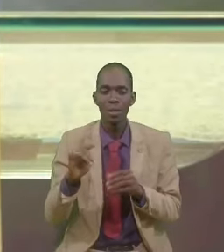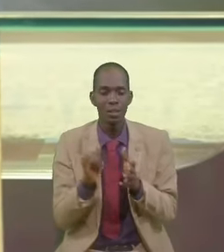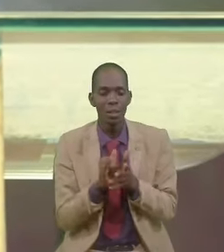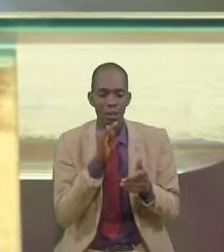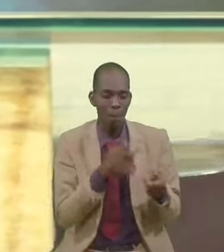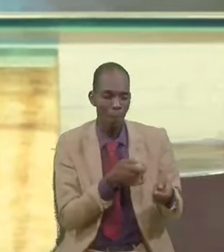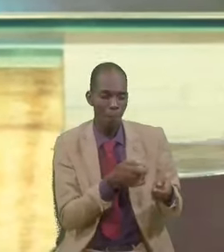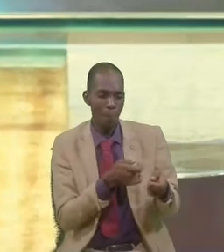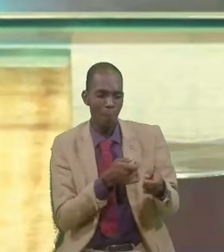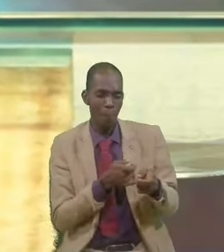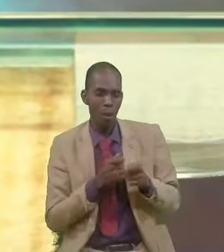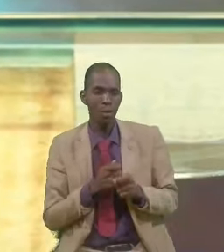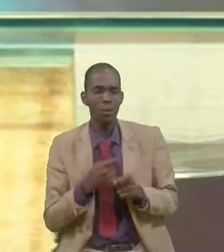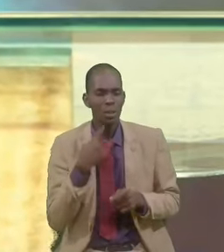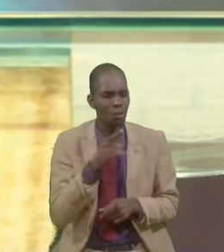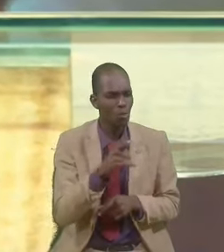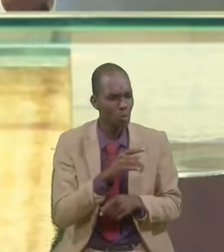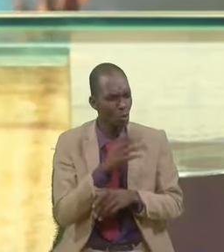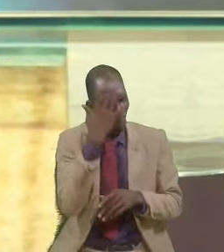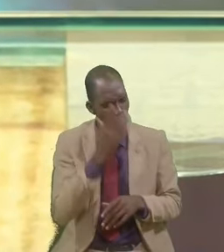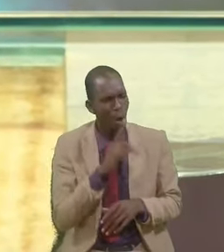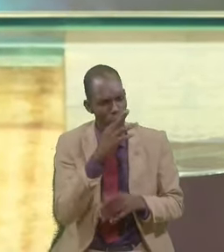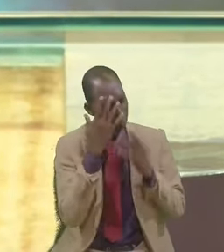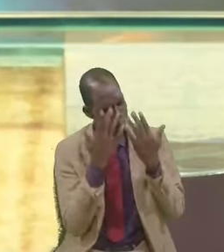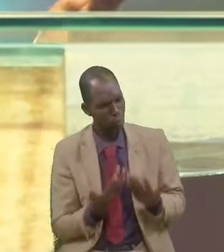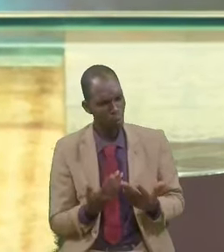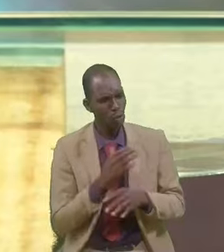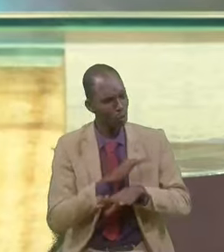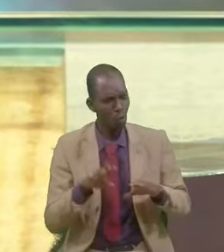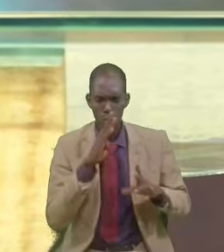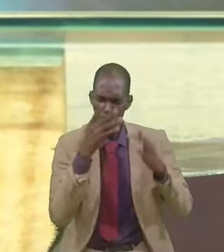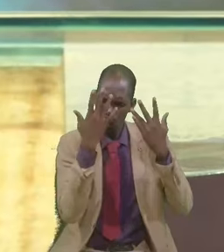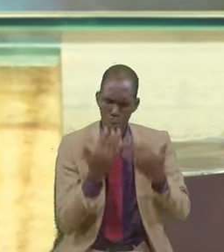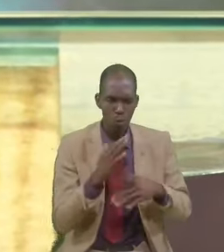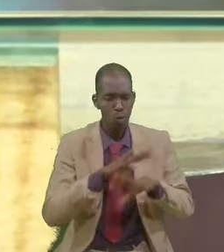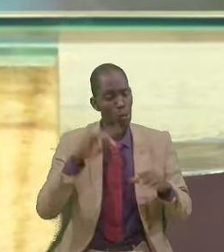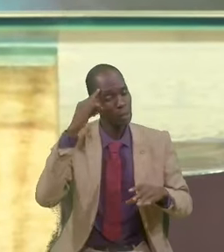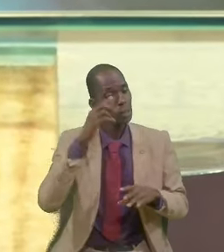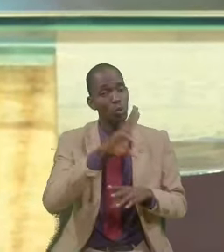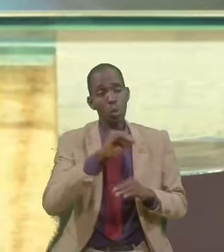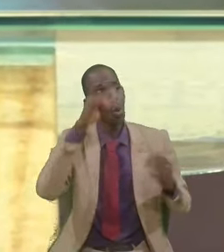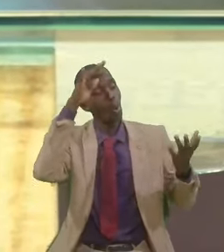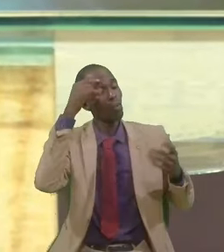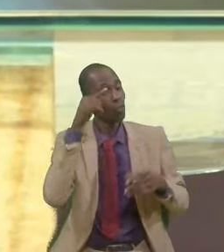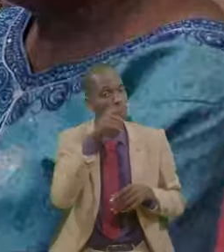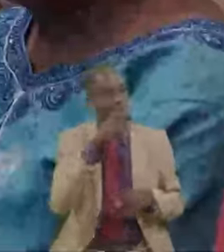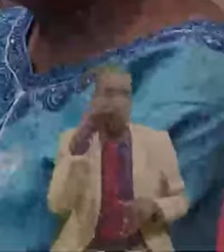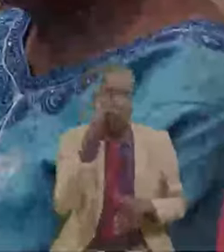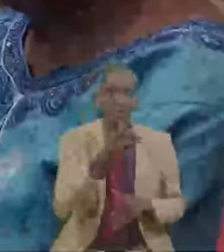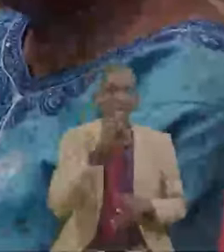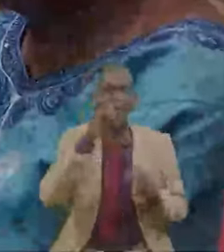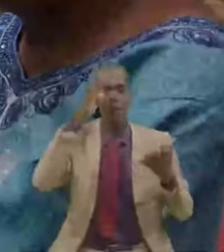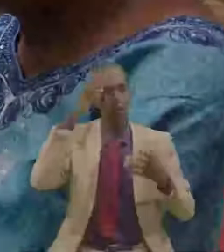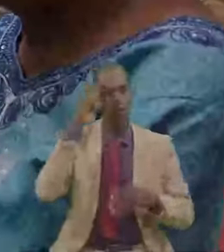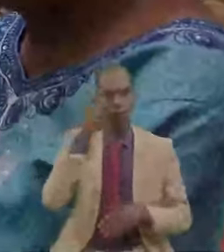te dit, faut pas te voir rejeté, triste. C'est comme il n'y a pas d'espoir pour toi. Il y a l'espoir